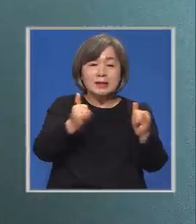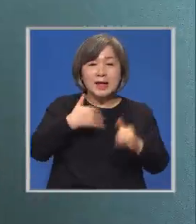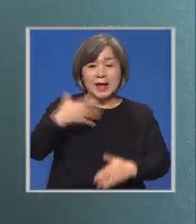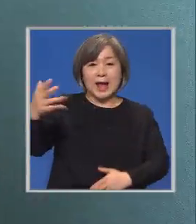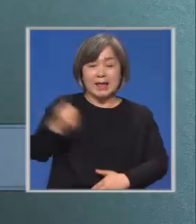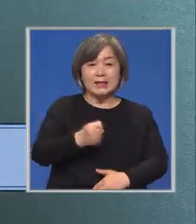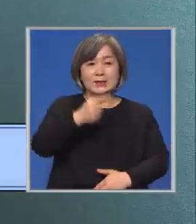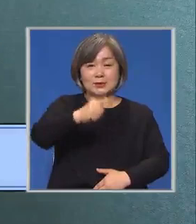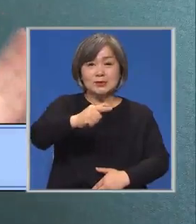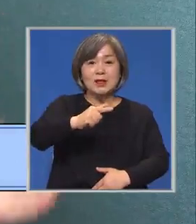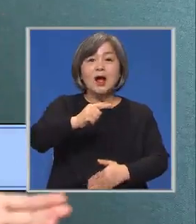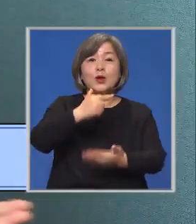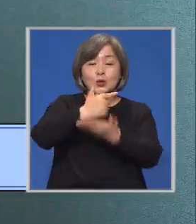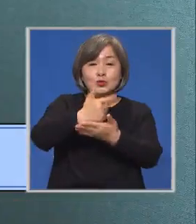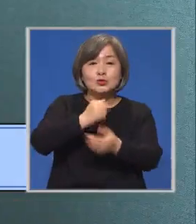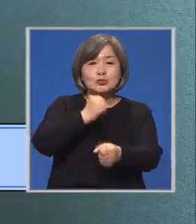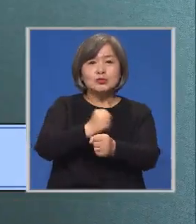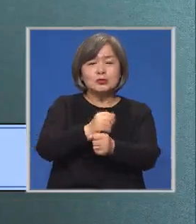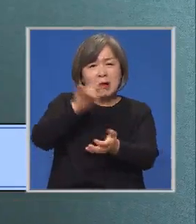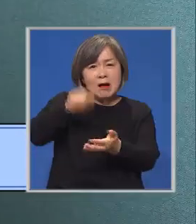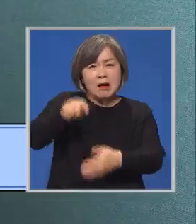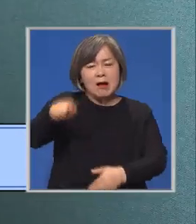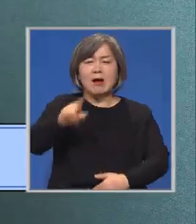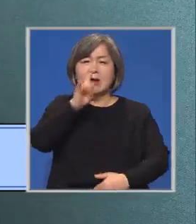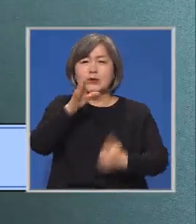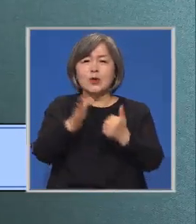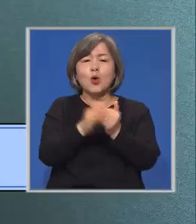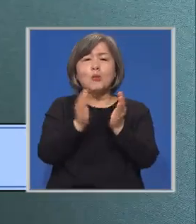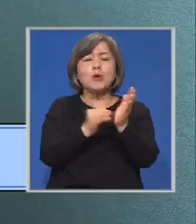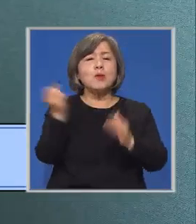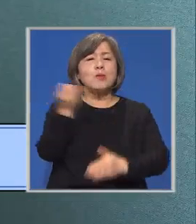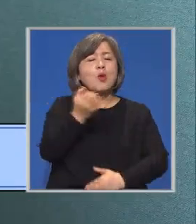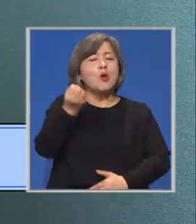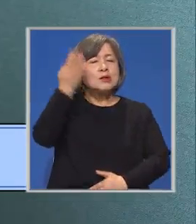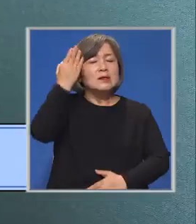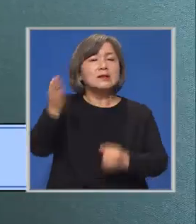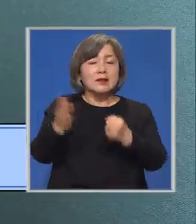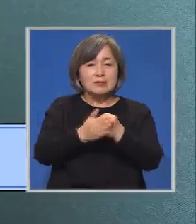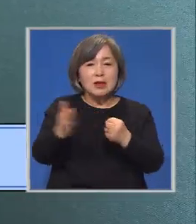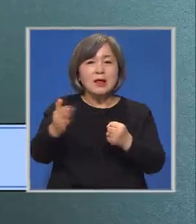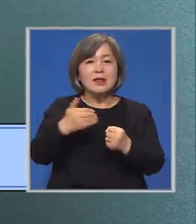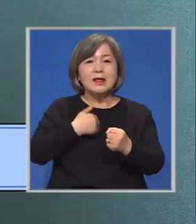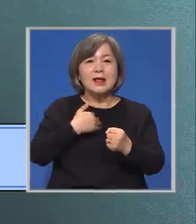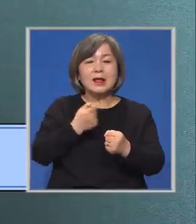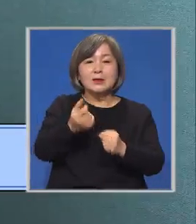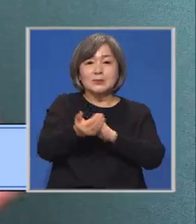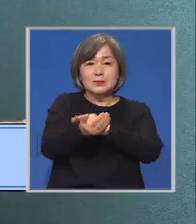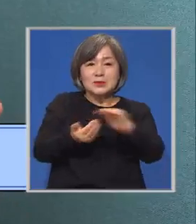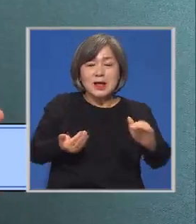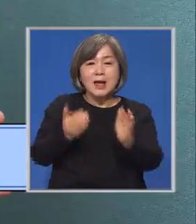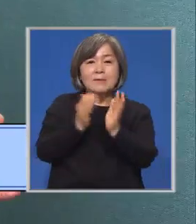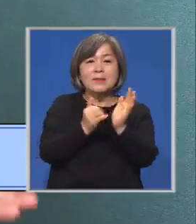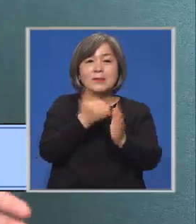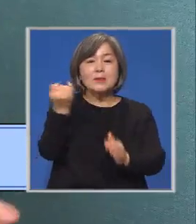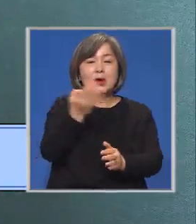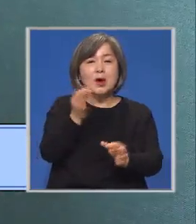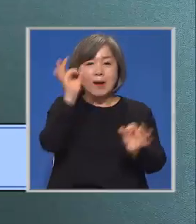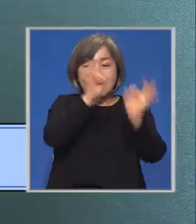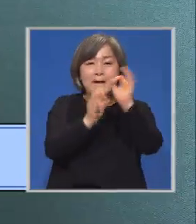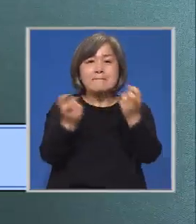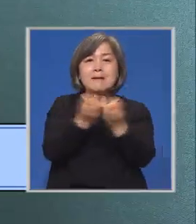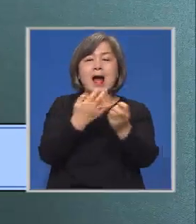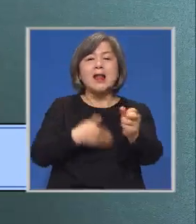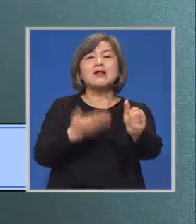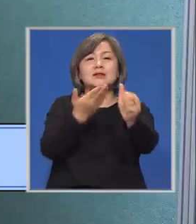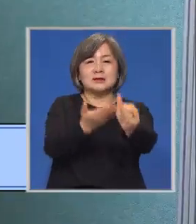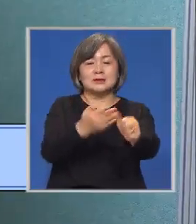농아인분께서 가지고 계시는 태블릿 PC가 터치도 잘 안 되고 비밀번호 잊어버리셨다고 하셔서 네. 제가 방금 비밀번호 찾을 수 있는